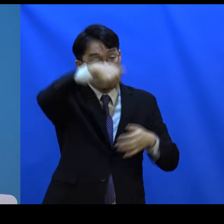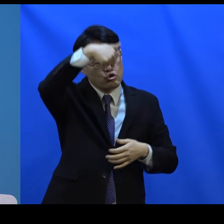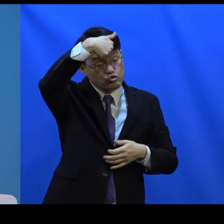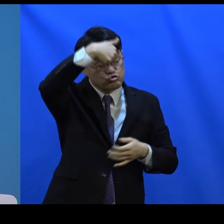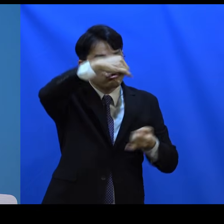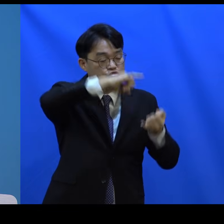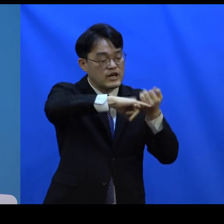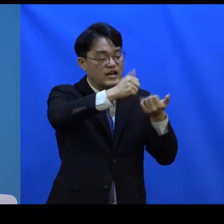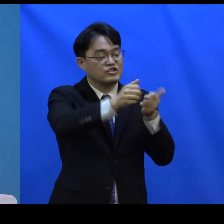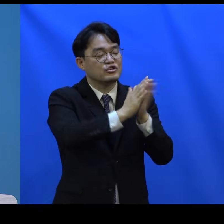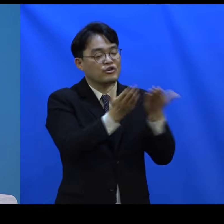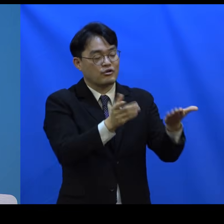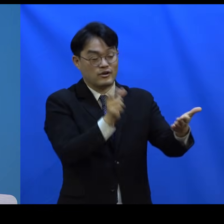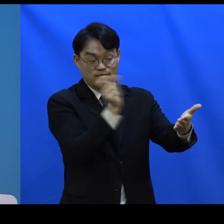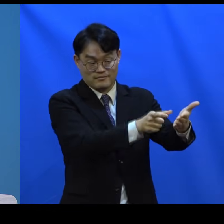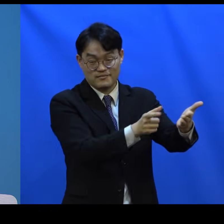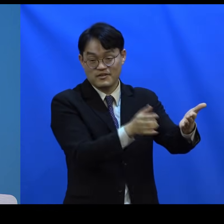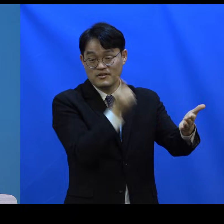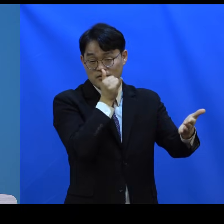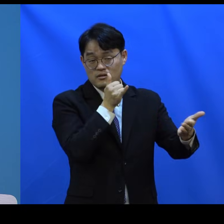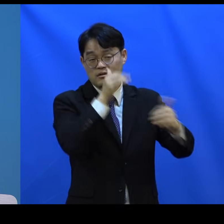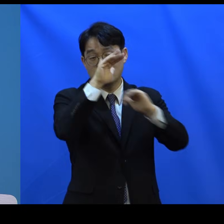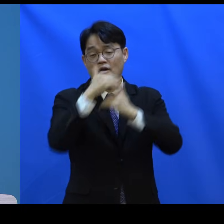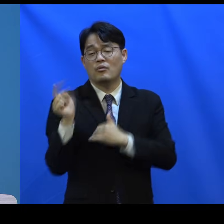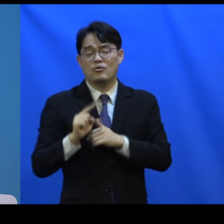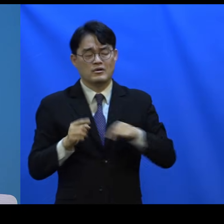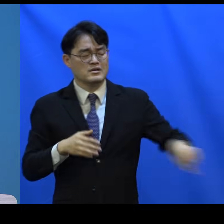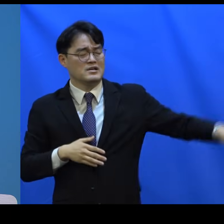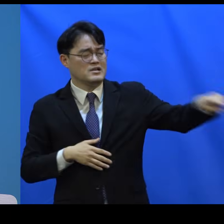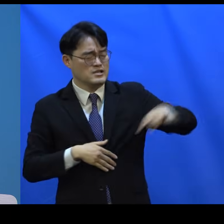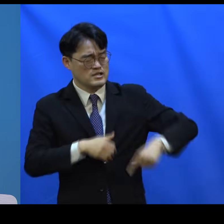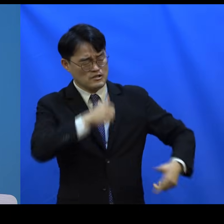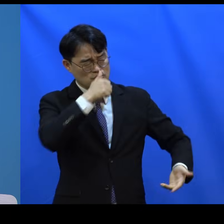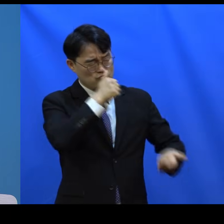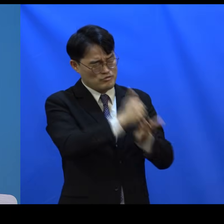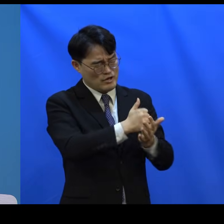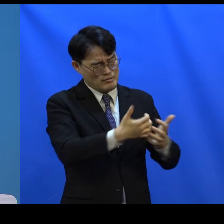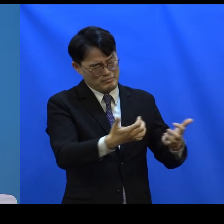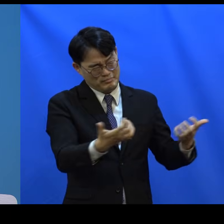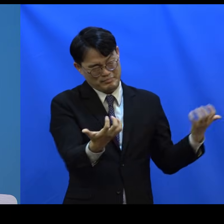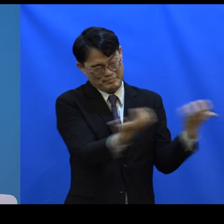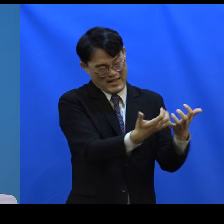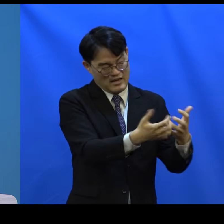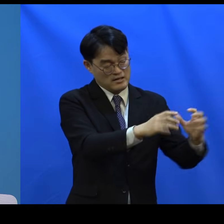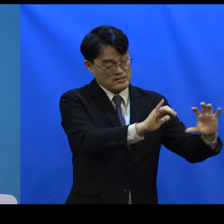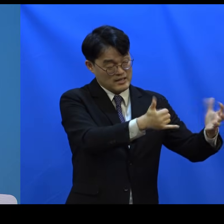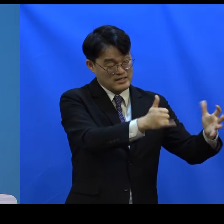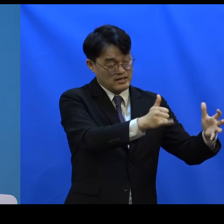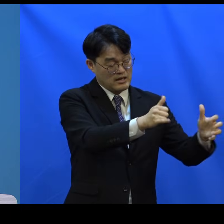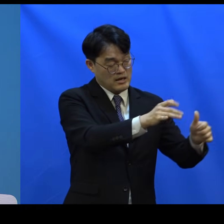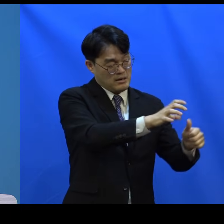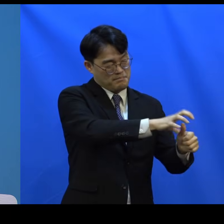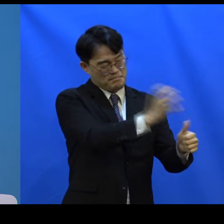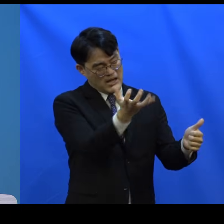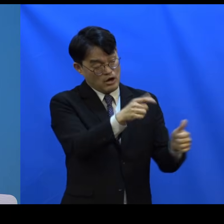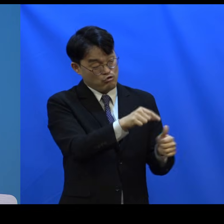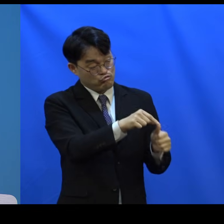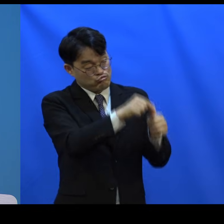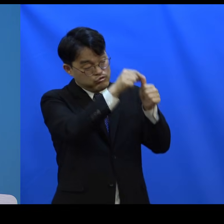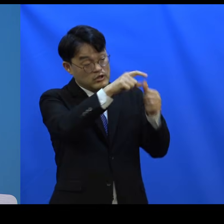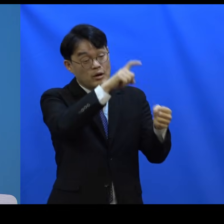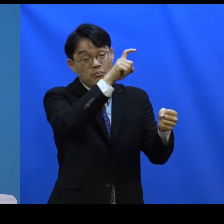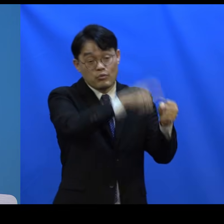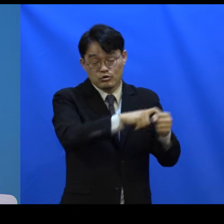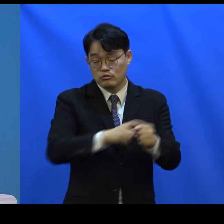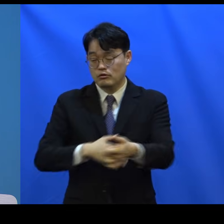그죠? 그분을 하나님이 당신의 아들을 우리에게 보내주신 거, 그보다 더 큰 사랑이 어디 있겠어요? 그 사랑을 우리가